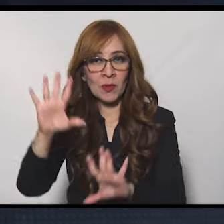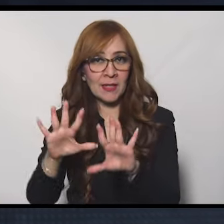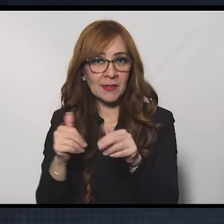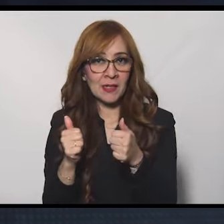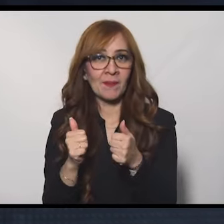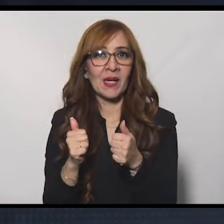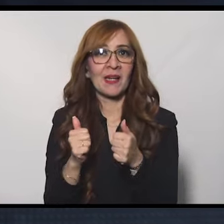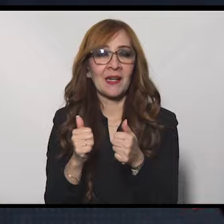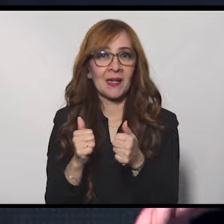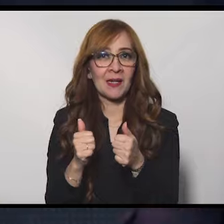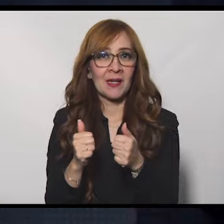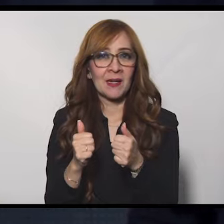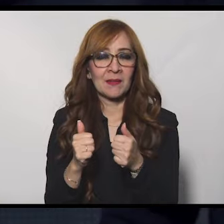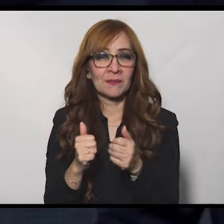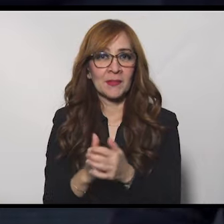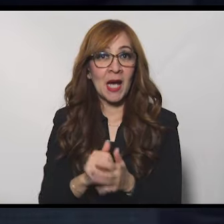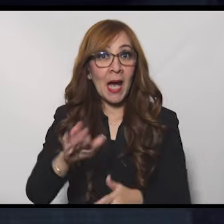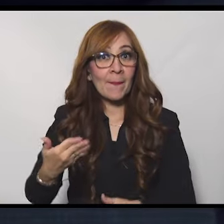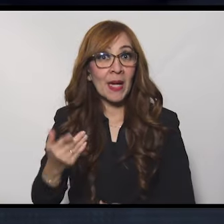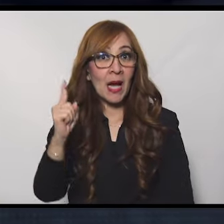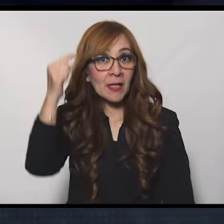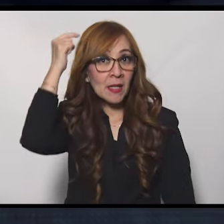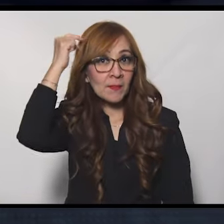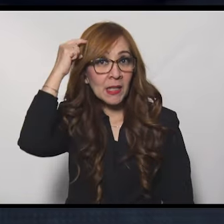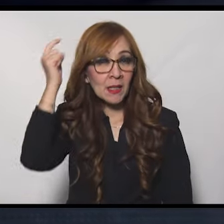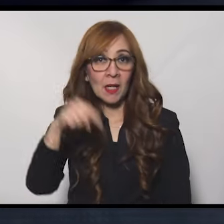Tuhan. What comes into our mind?